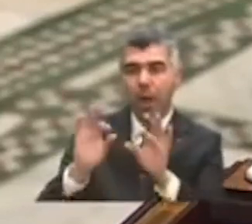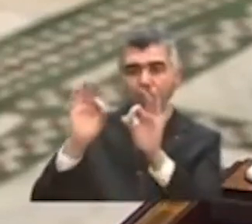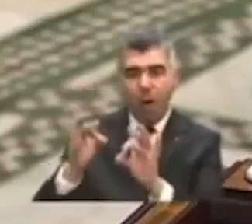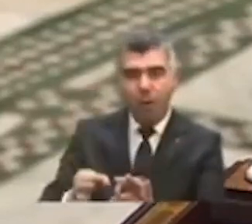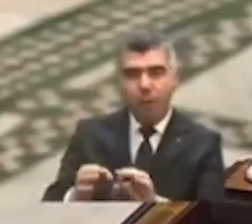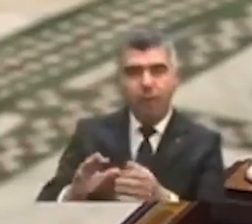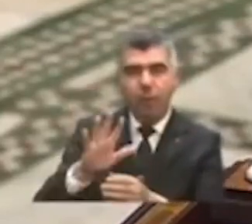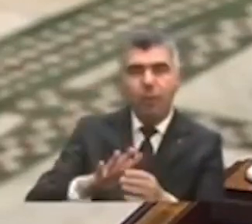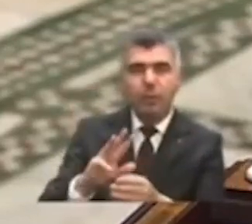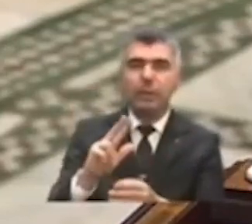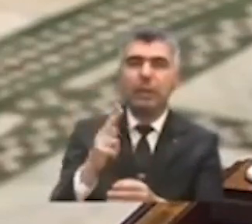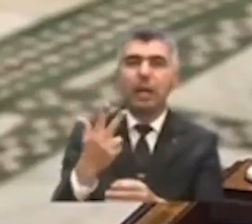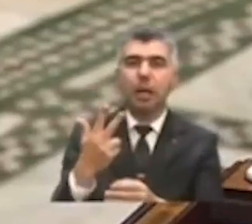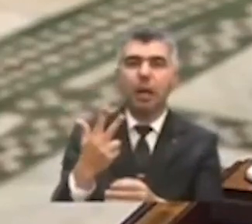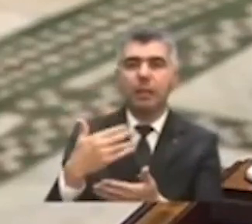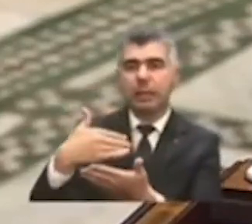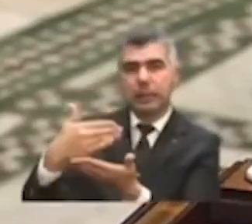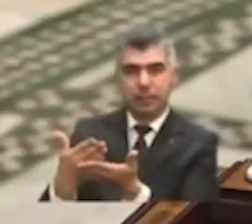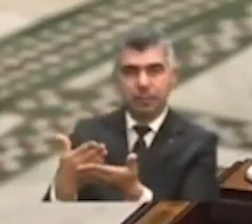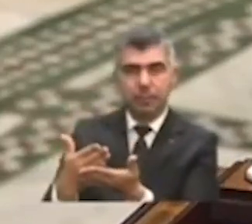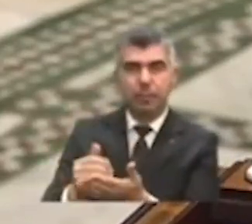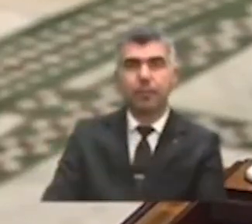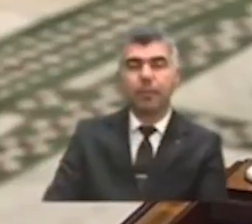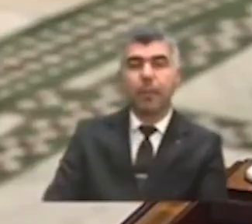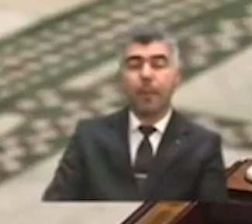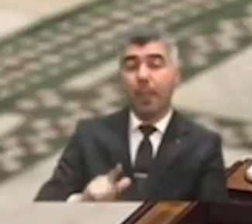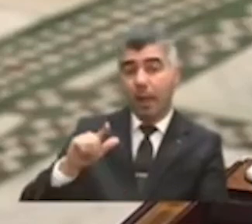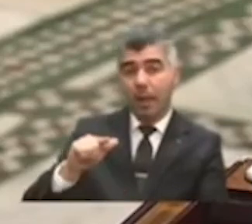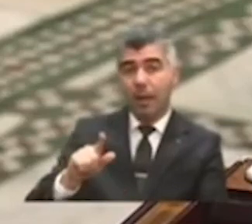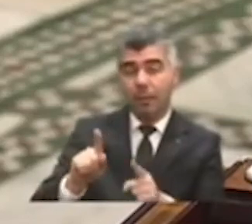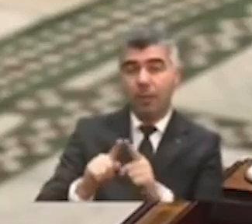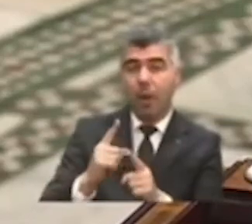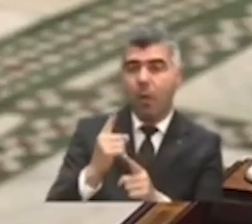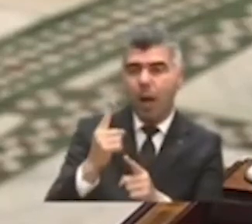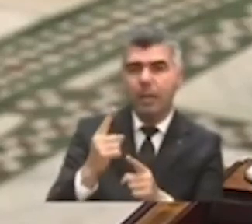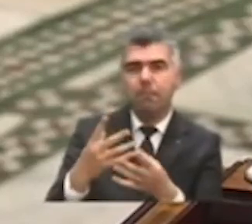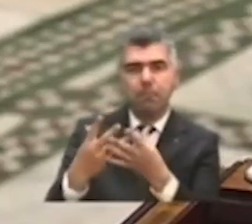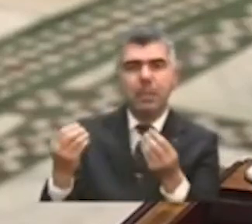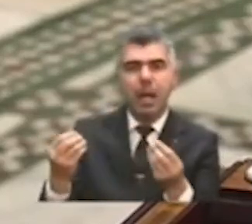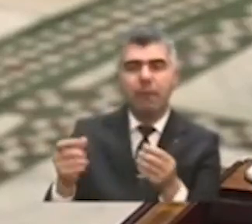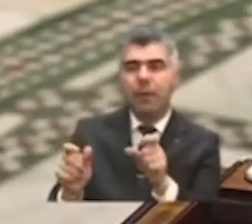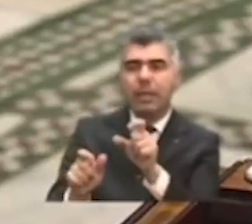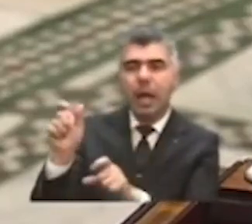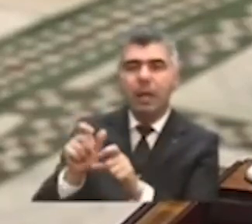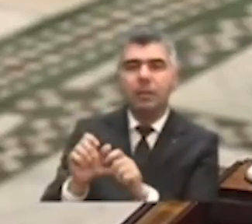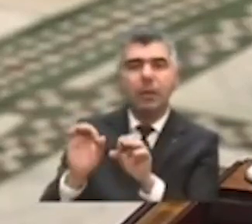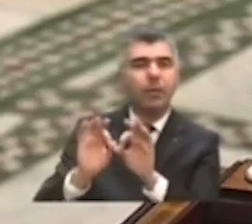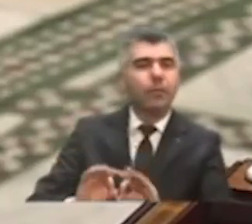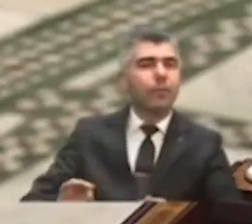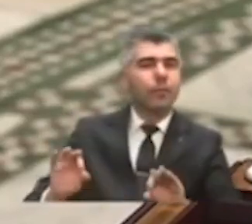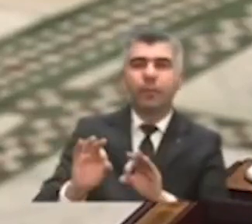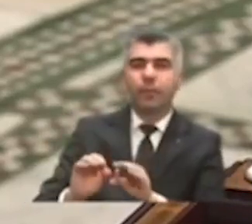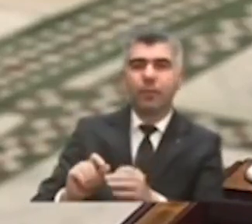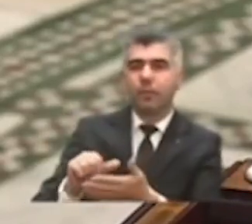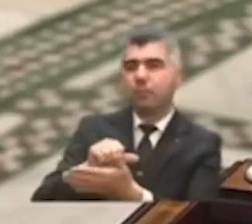عارفين دابا ثلاثه ديال الاصناف، صدقنا واحد الصنف ولا اصناف من هاد الناس اللي ما عندهمش القدره باش